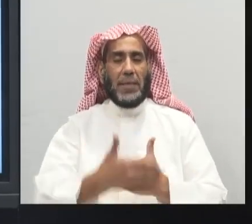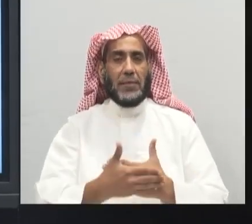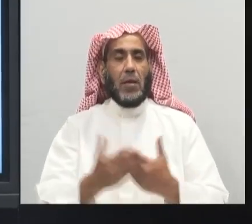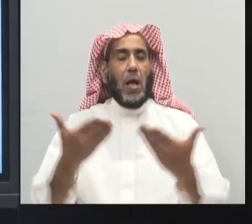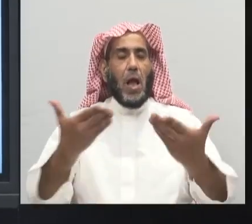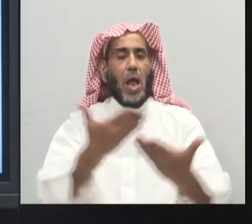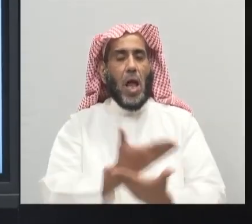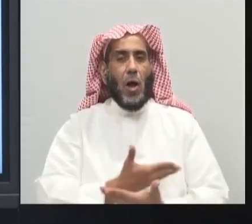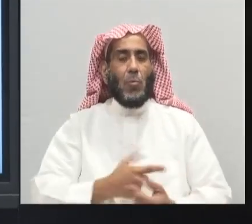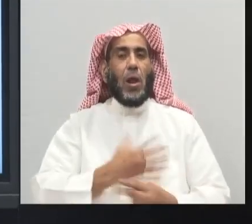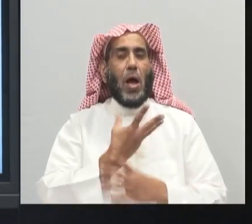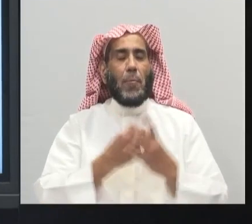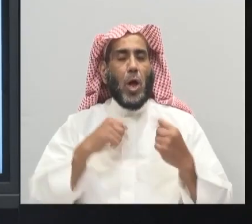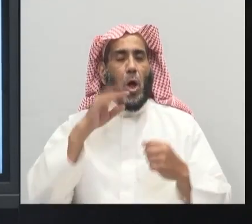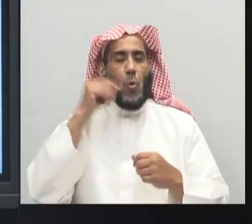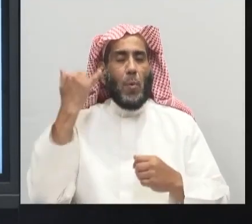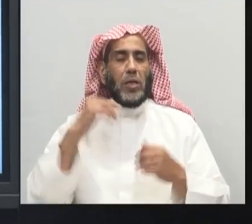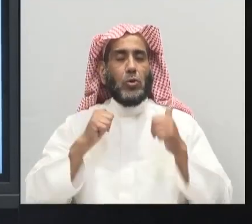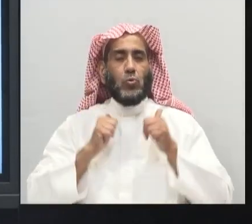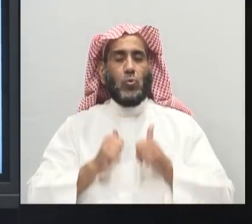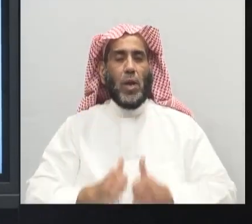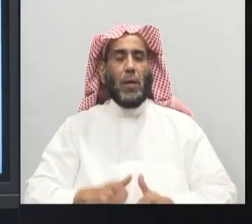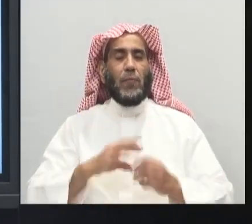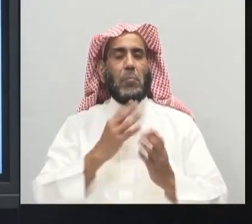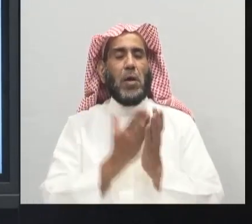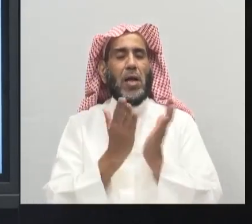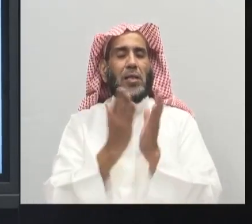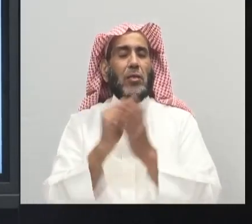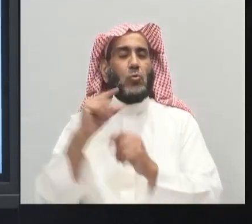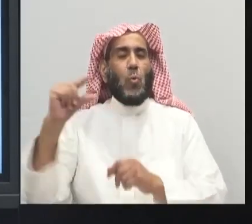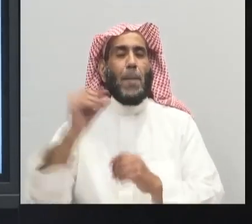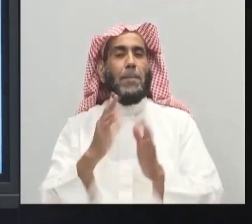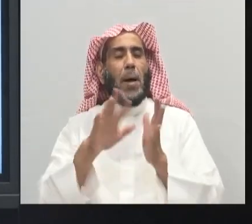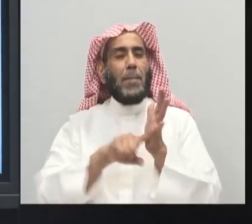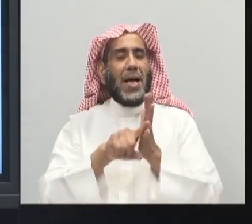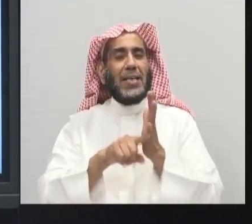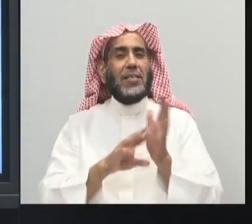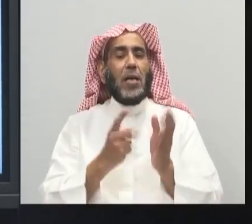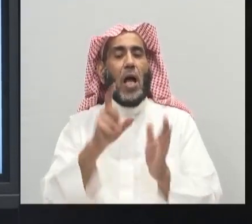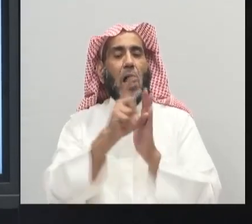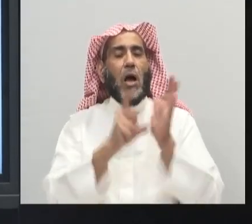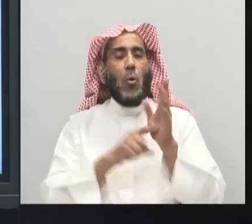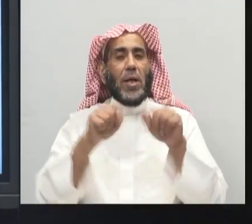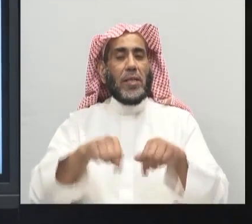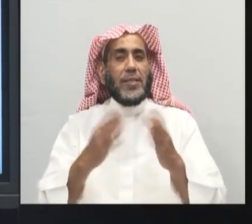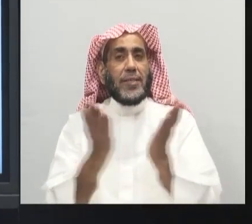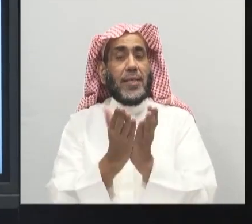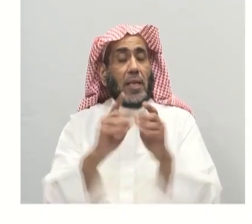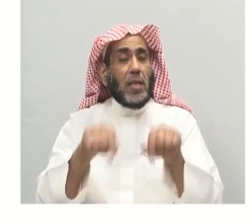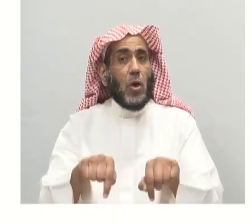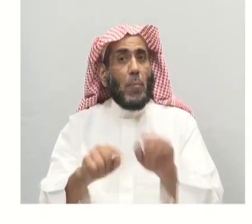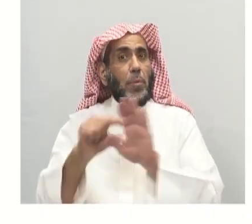حياكم الله ابنائي وبناتي الطلاب في ماده مبادئ القانون وبين يدينا درسنا في هذا